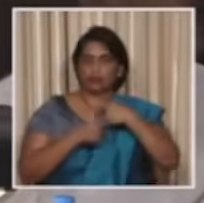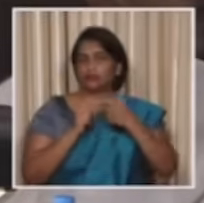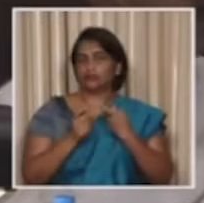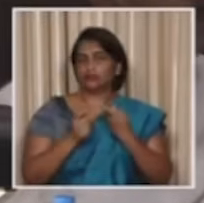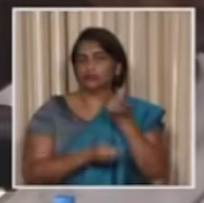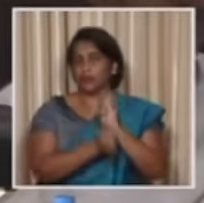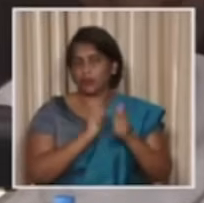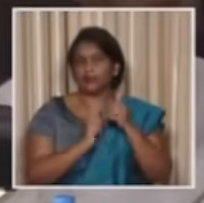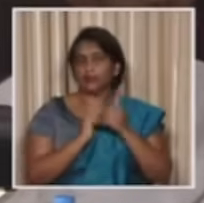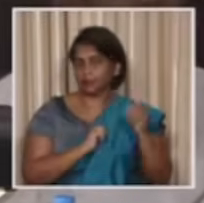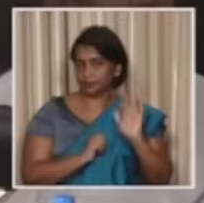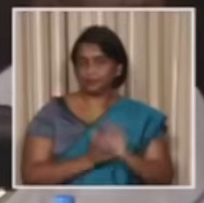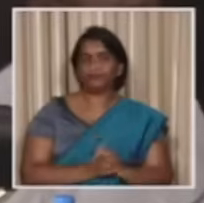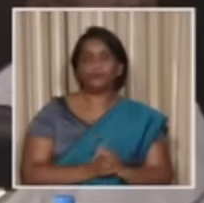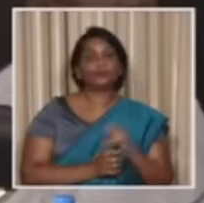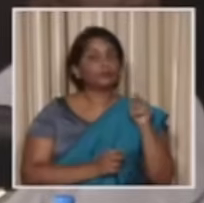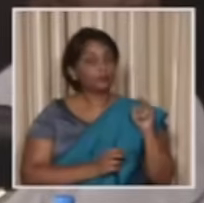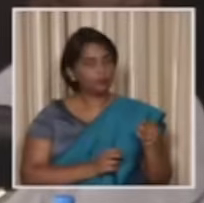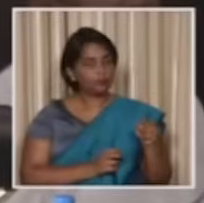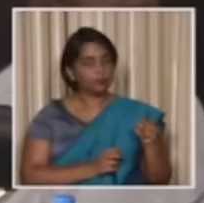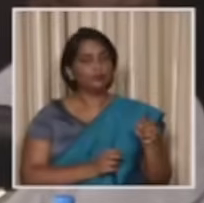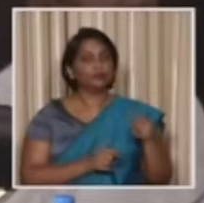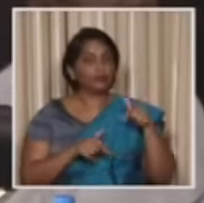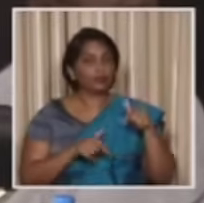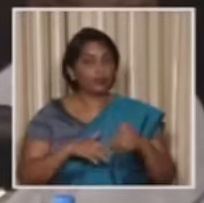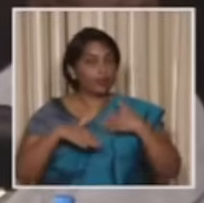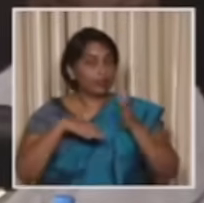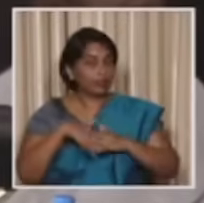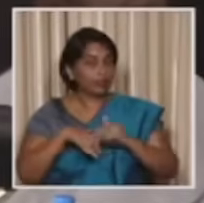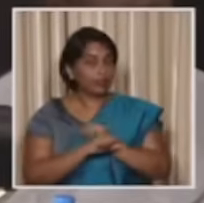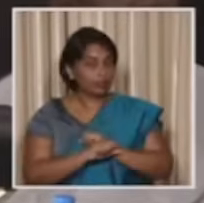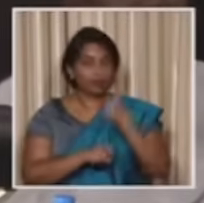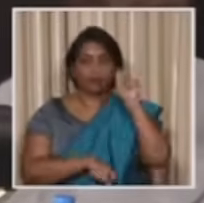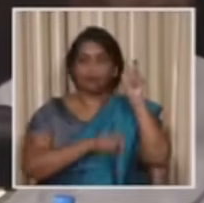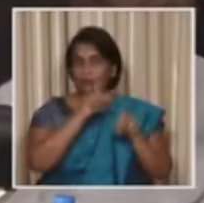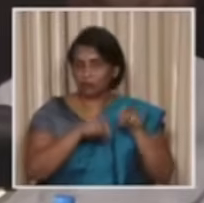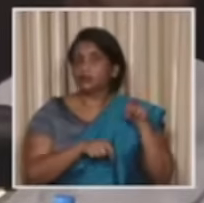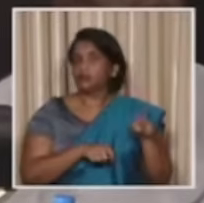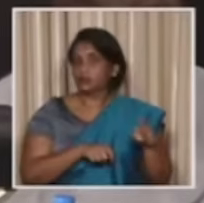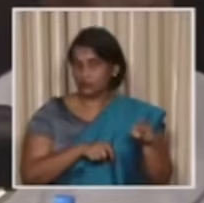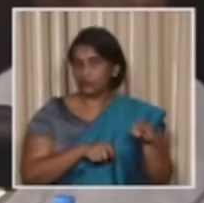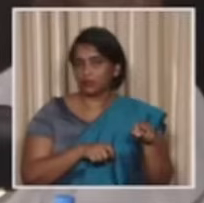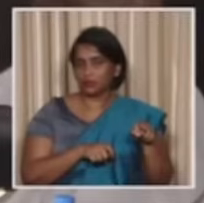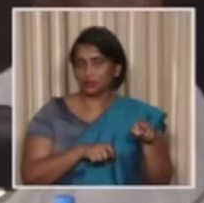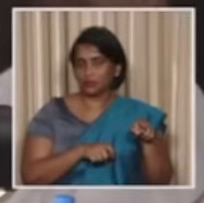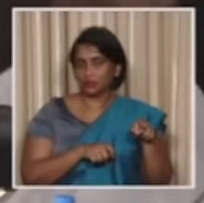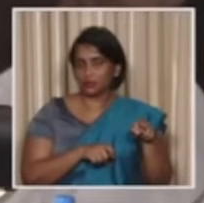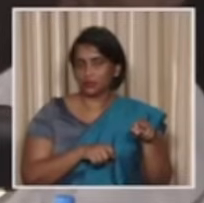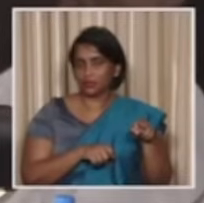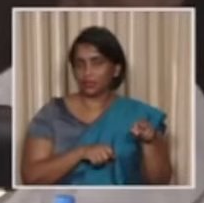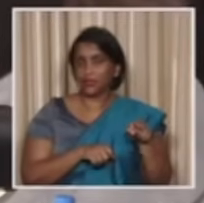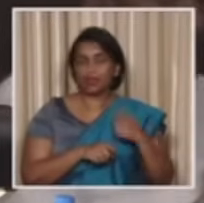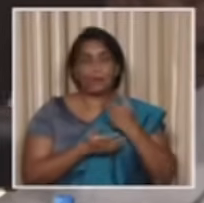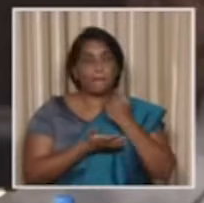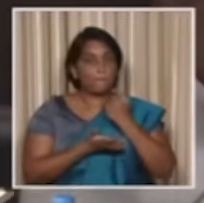एलोकेशंस वागयक तीर निसा इतकोट मैं अततियापु नैति आयट हरी मैं